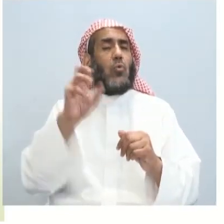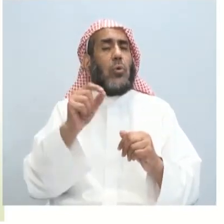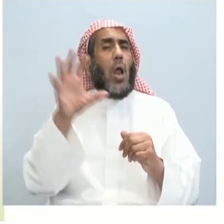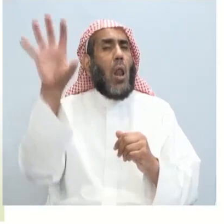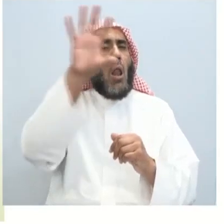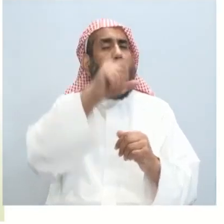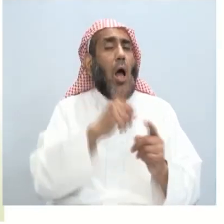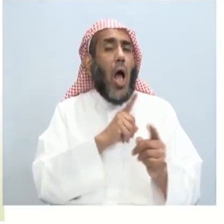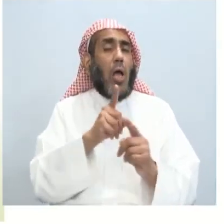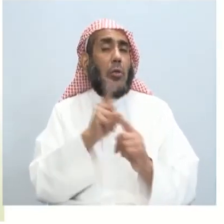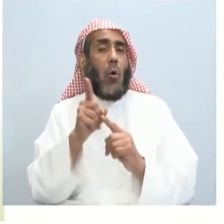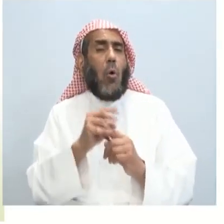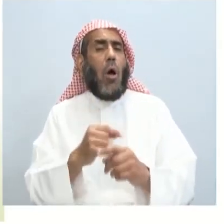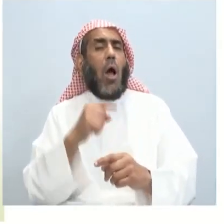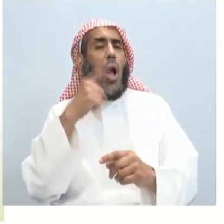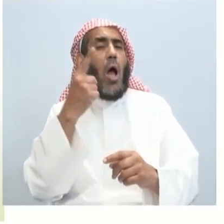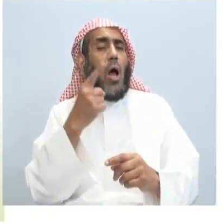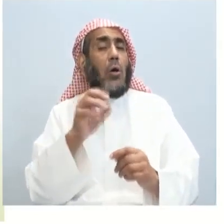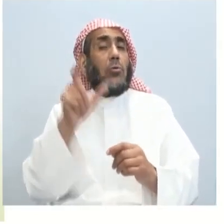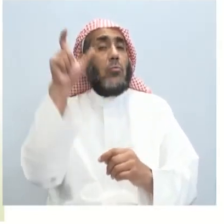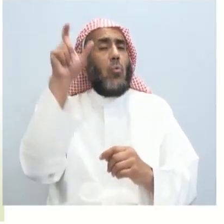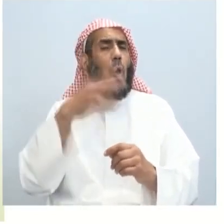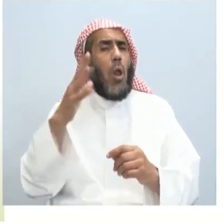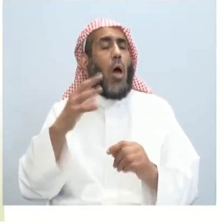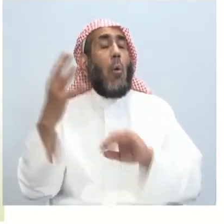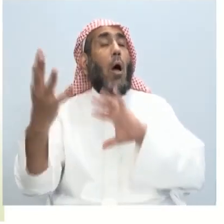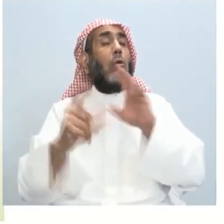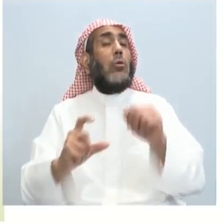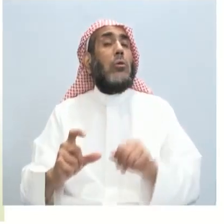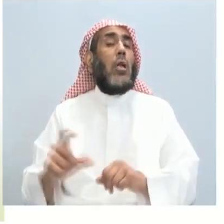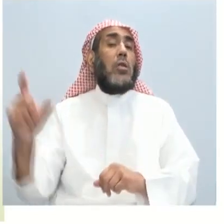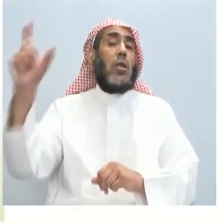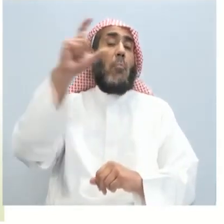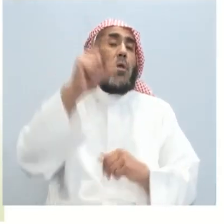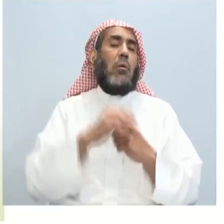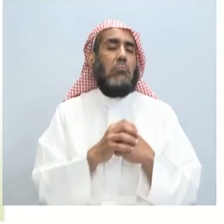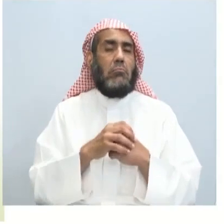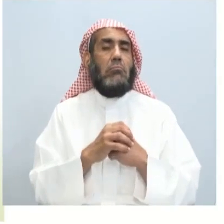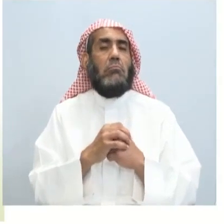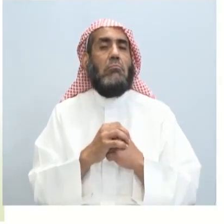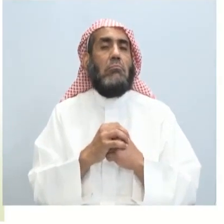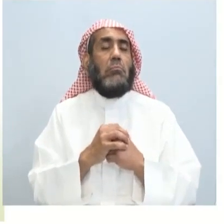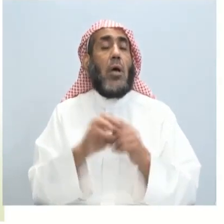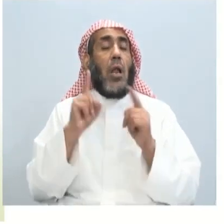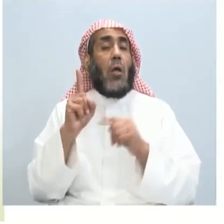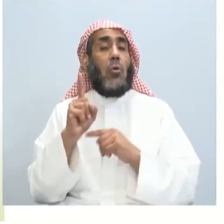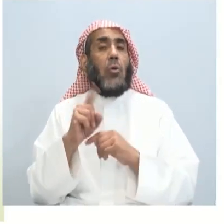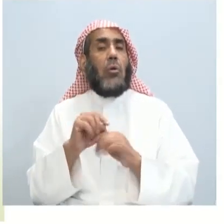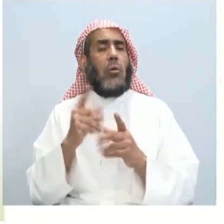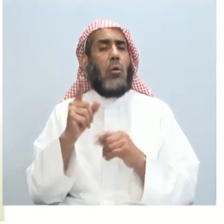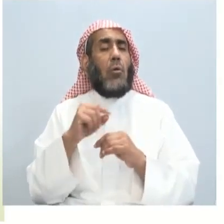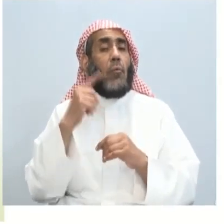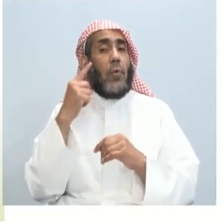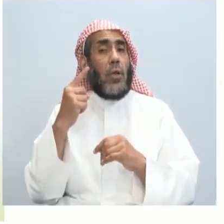الذي عده احد اعلام الحضاره الاسلاميه طبعا لاحظ هنا العلم في